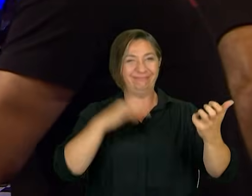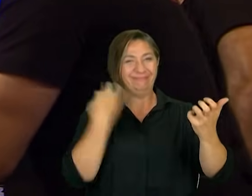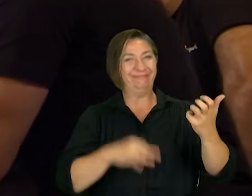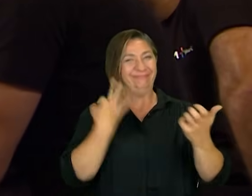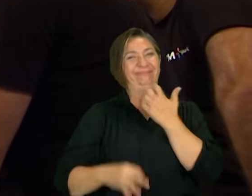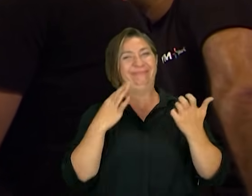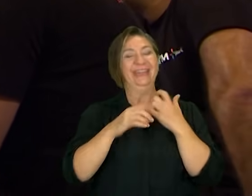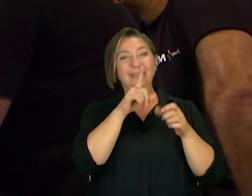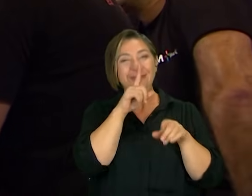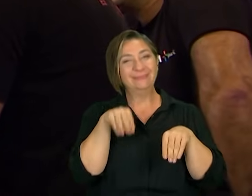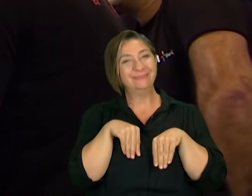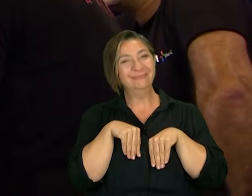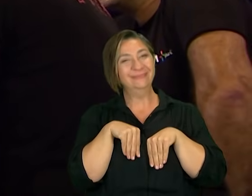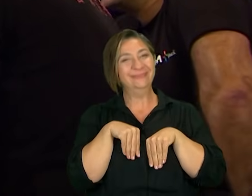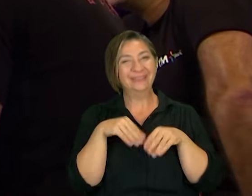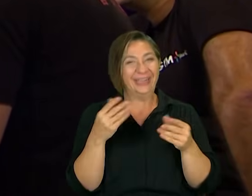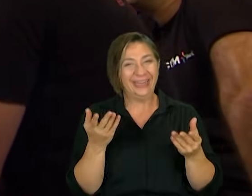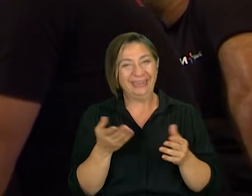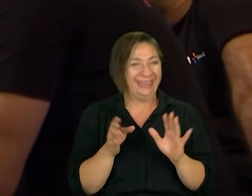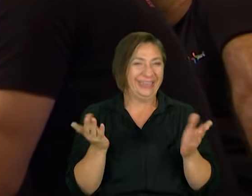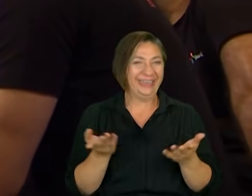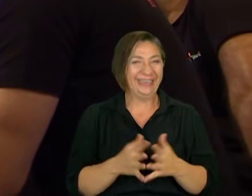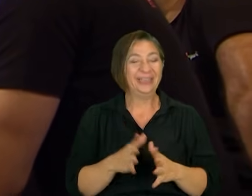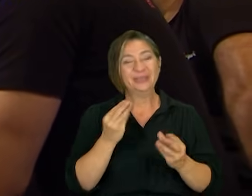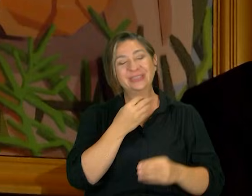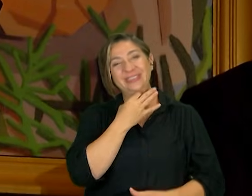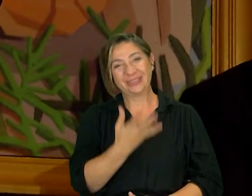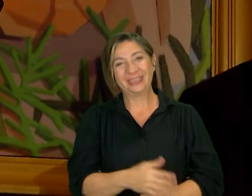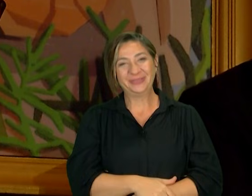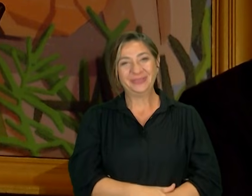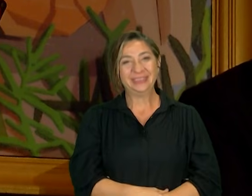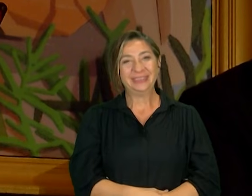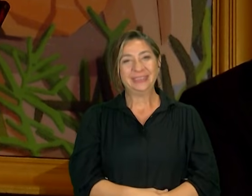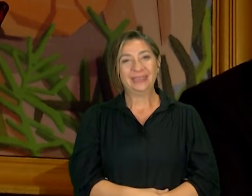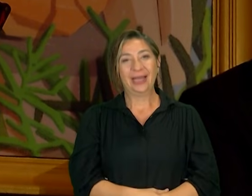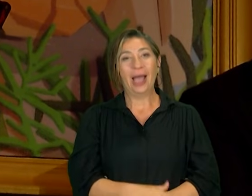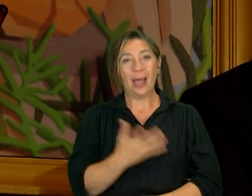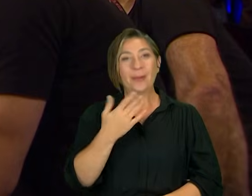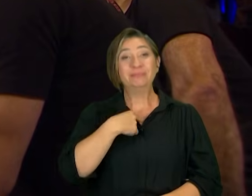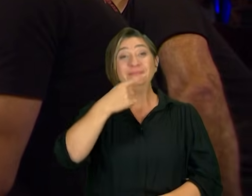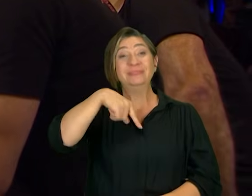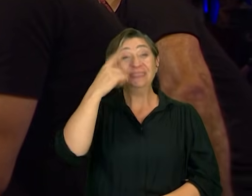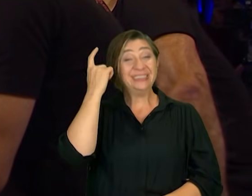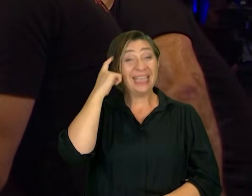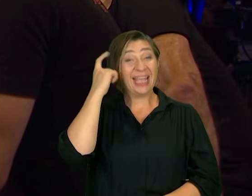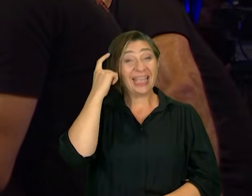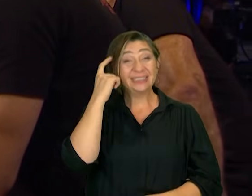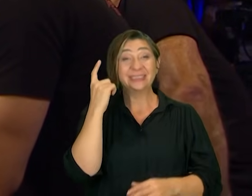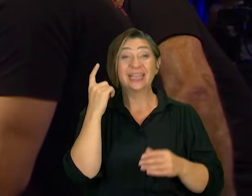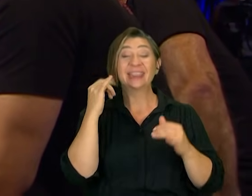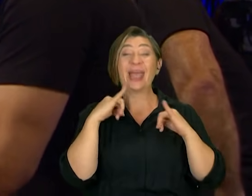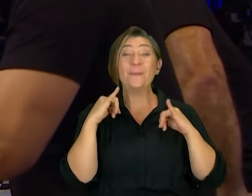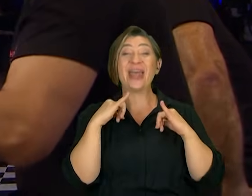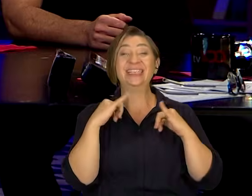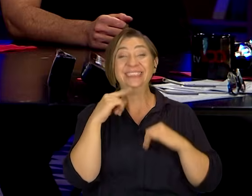Ram, ram, ram, ram. Yani ama çok teşekkür ederim. Ama tabii bizimkilerin zekası